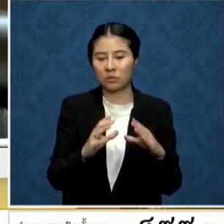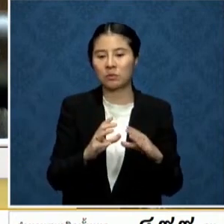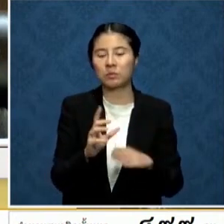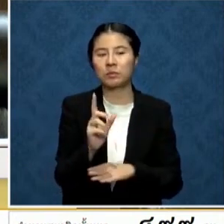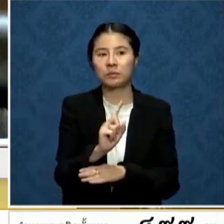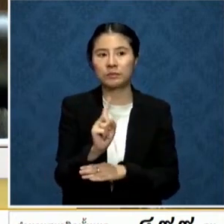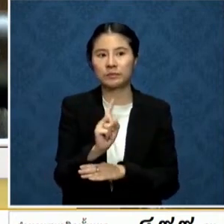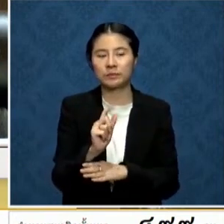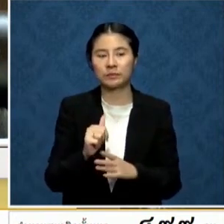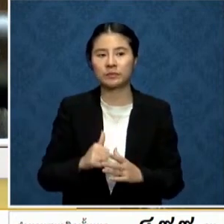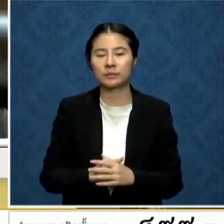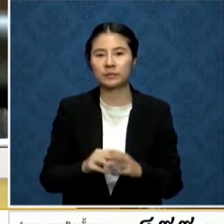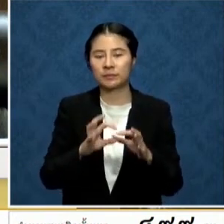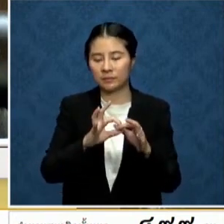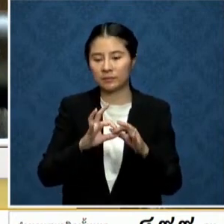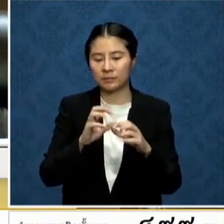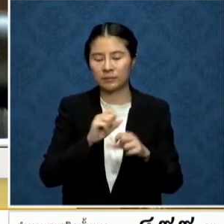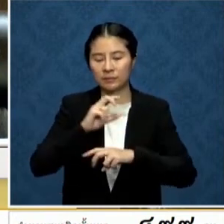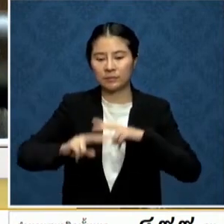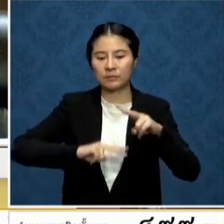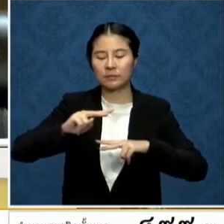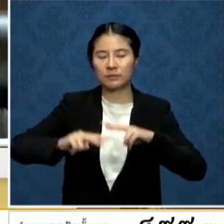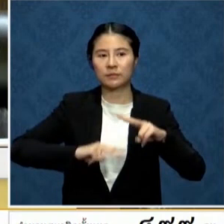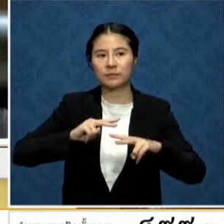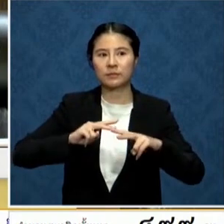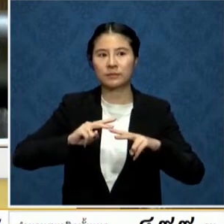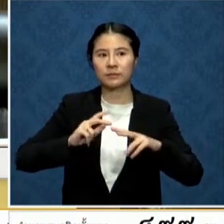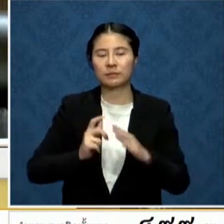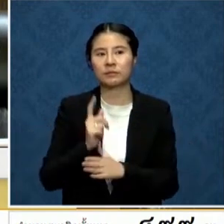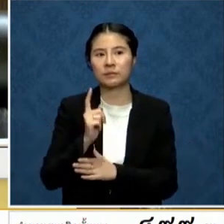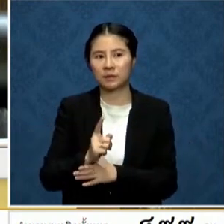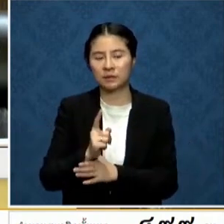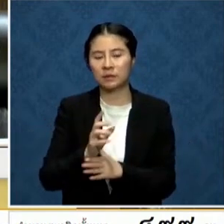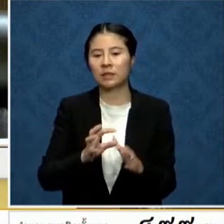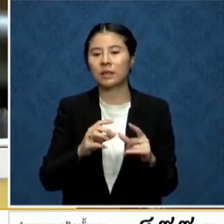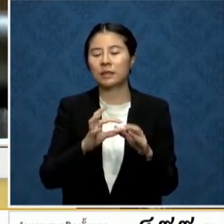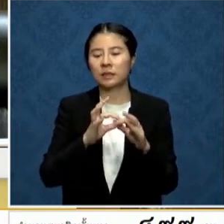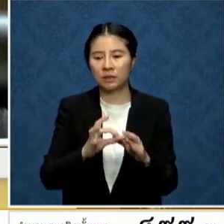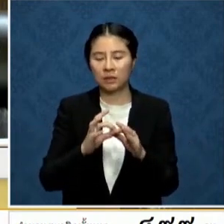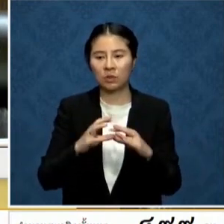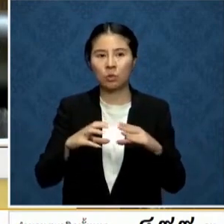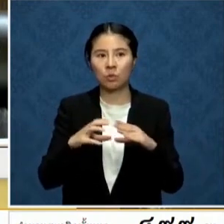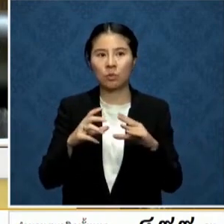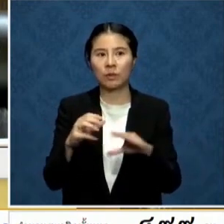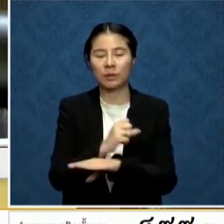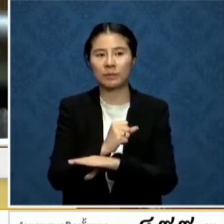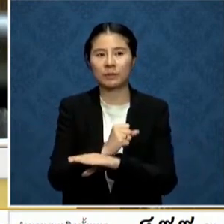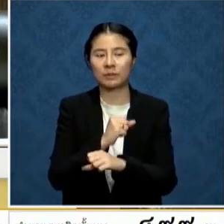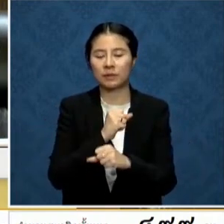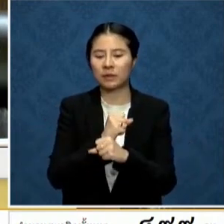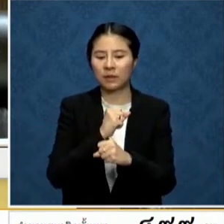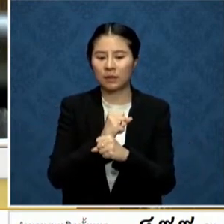คณะที่เกี่ยวข้องกับการตรวจสอบต้องสังกัดพรรคการเมืองที่สมาชิกมิได้ดำรง